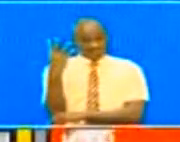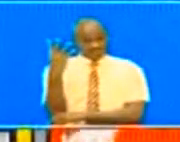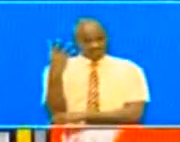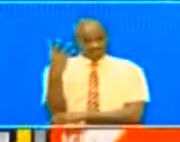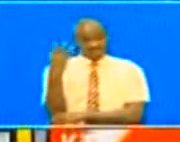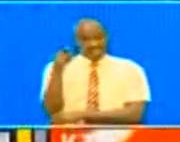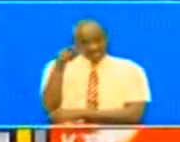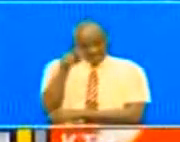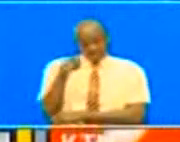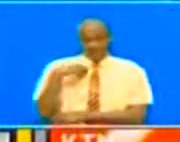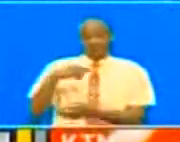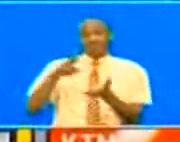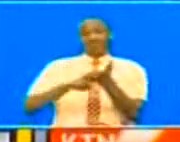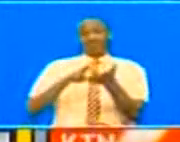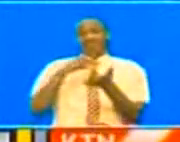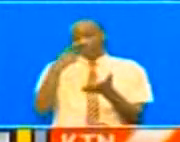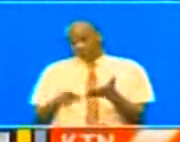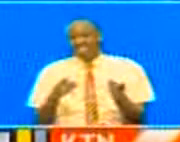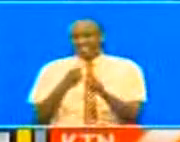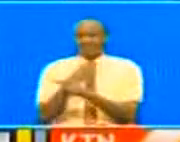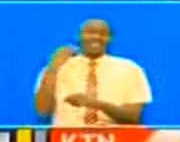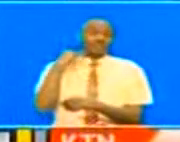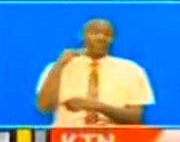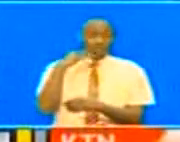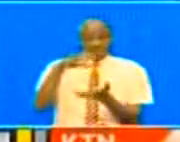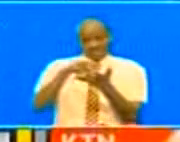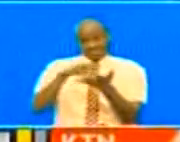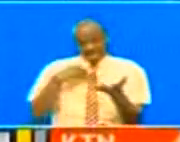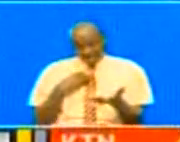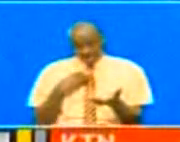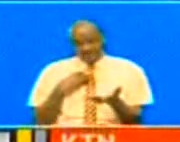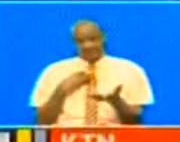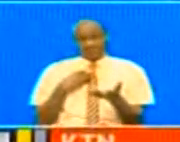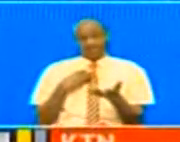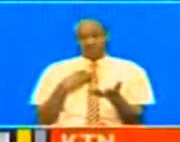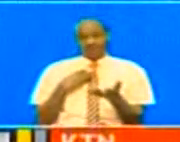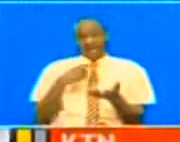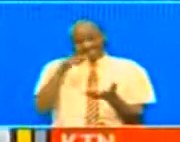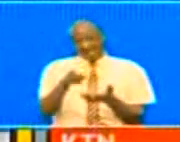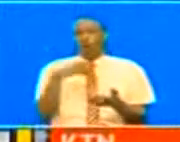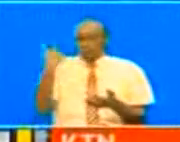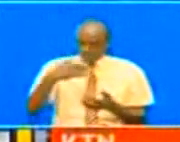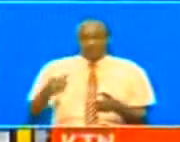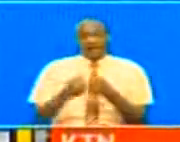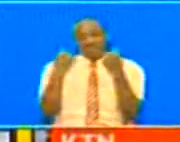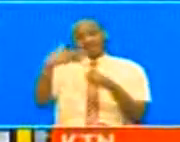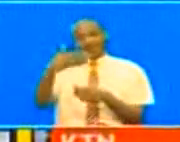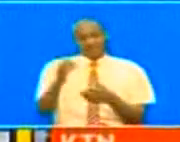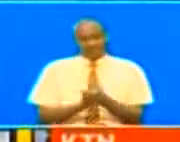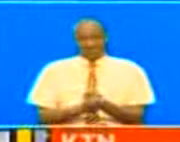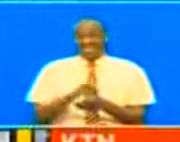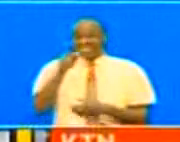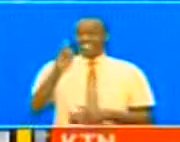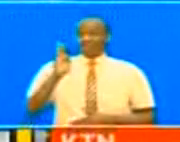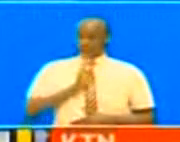has ramifications in criminal cases which most of them handle on a day-to-day basis. Bodi hii sasa